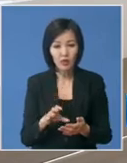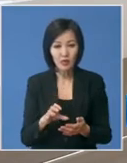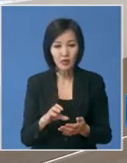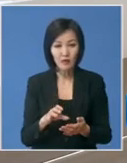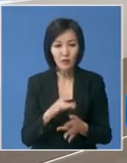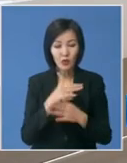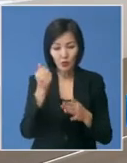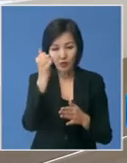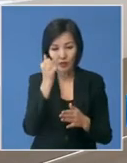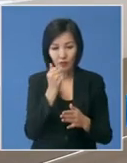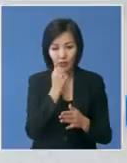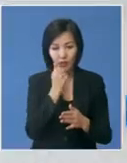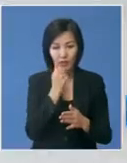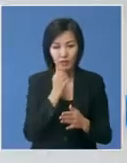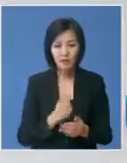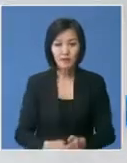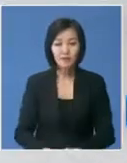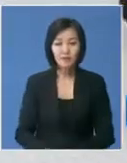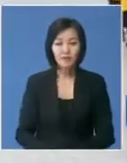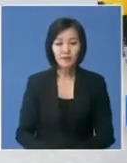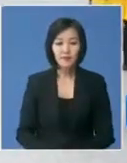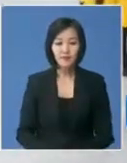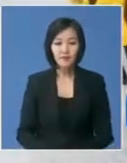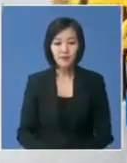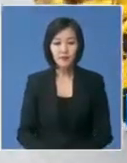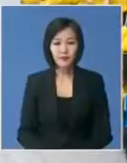кісілерге көп-көп рахмет айтқым келеді.